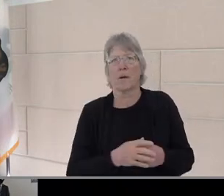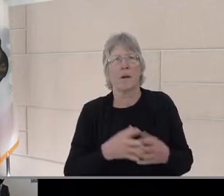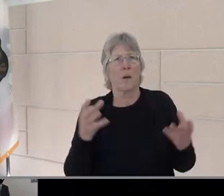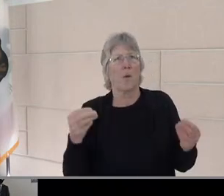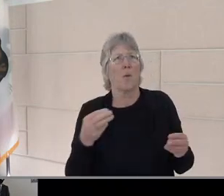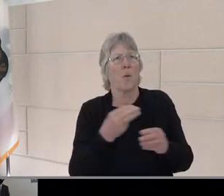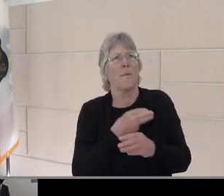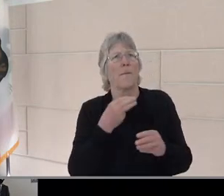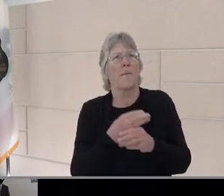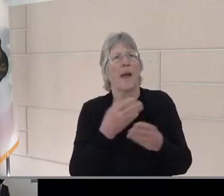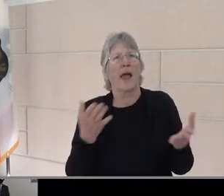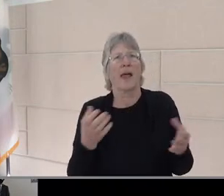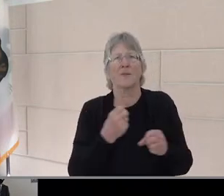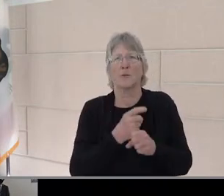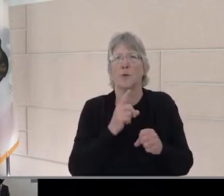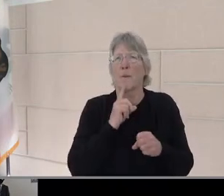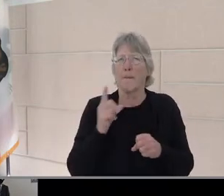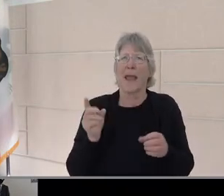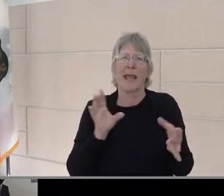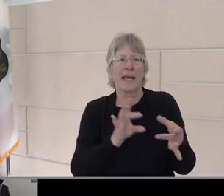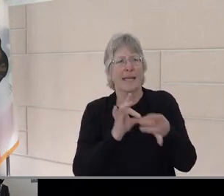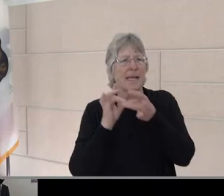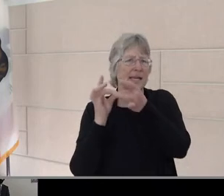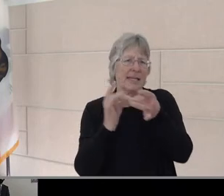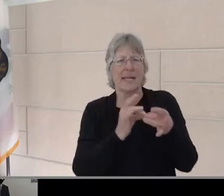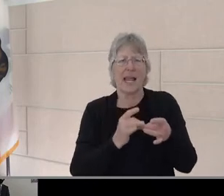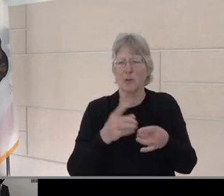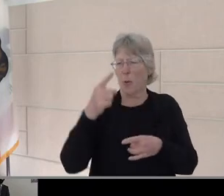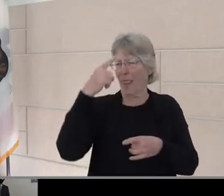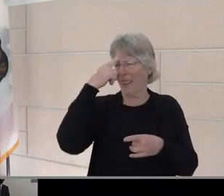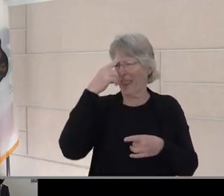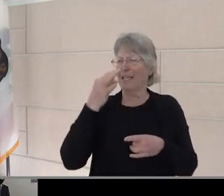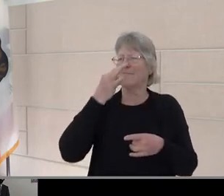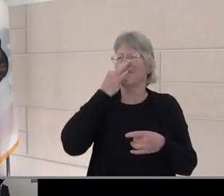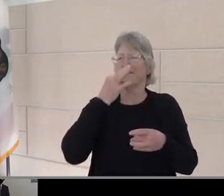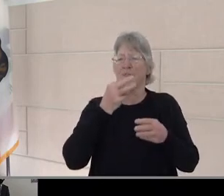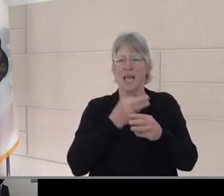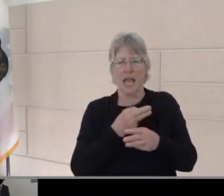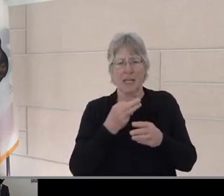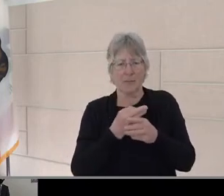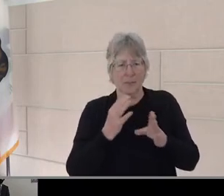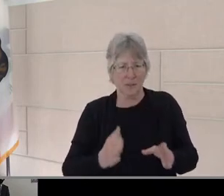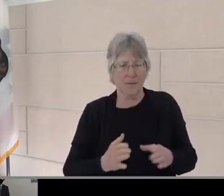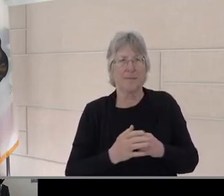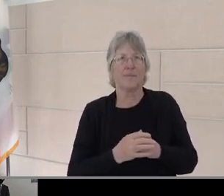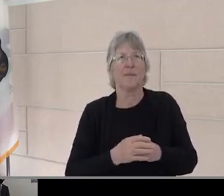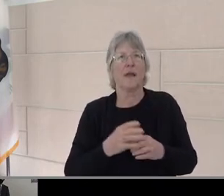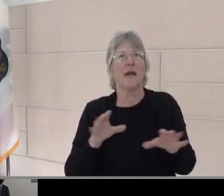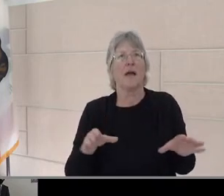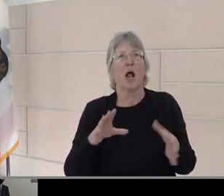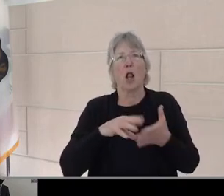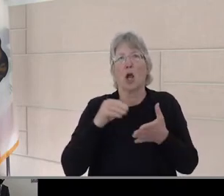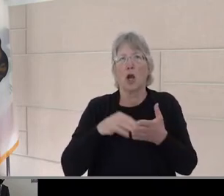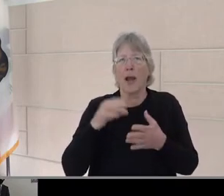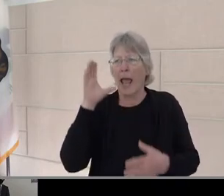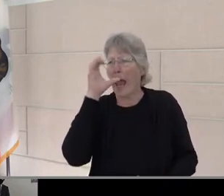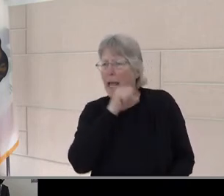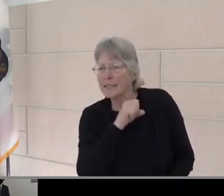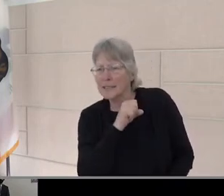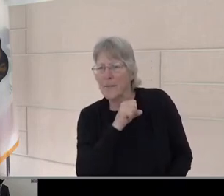យើងចង់ឲ្យកម្មវិធី Math Olympians ដើម្បីធ្វើទំនាក់ទំនងជាមួយគ្នាដើម្បីឲ្យគេរៀ